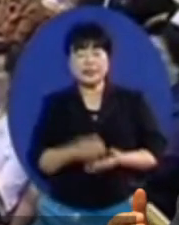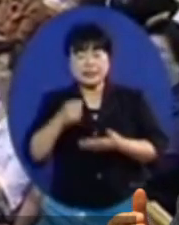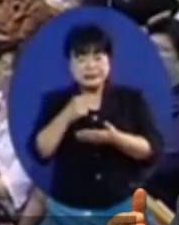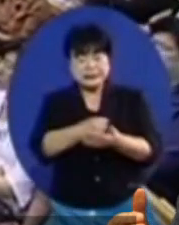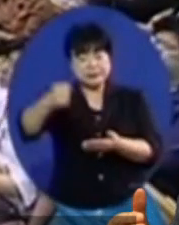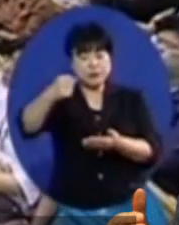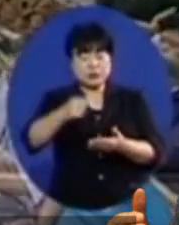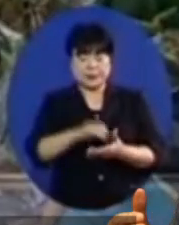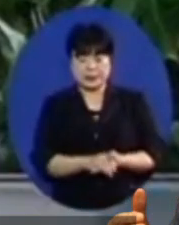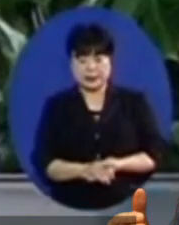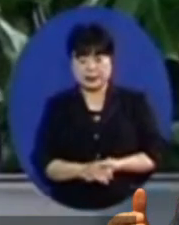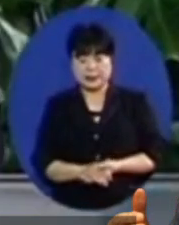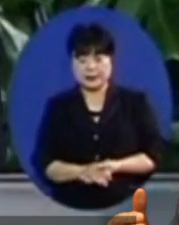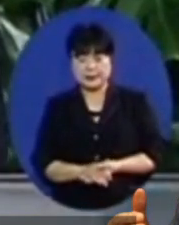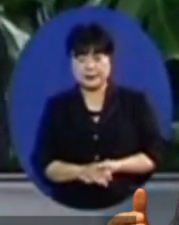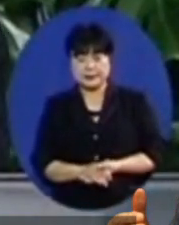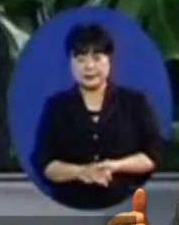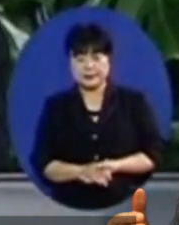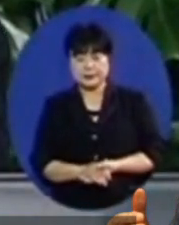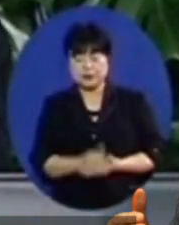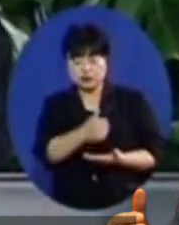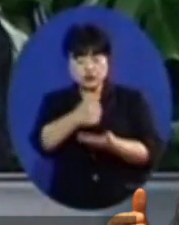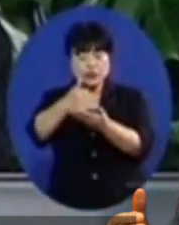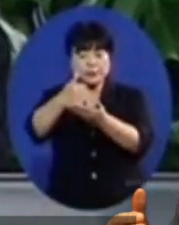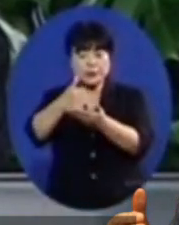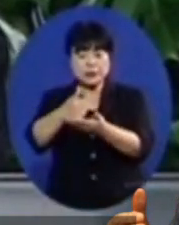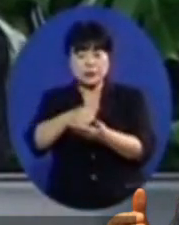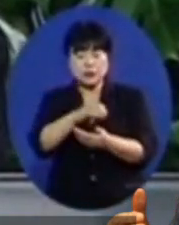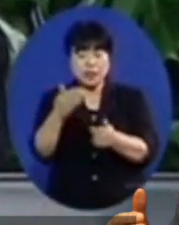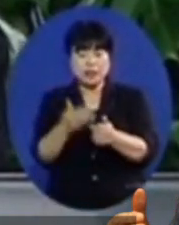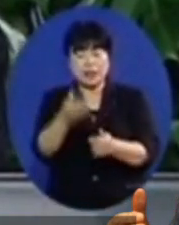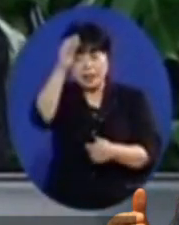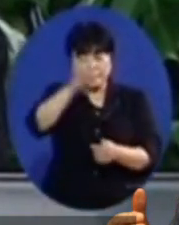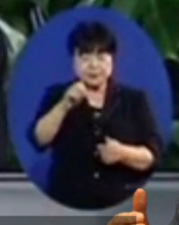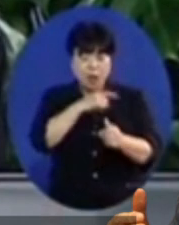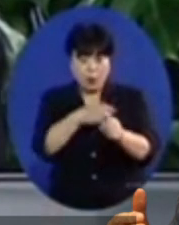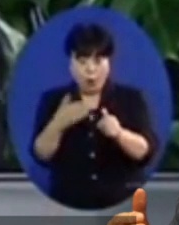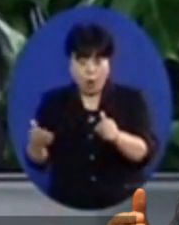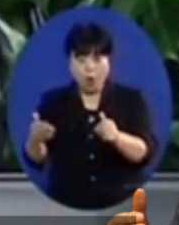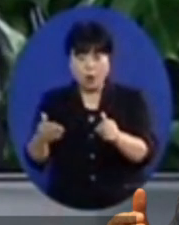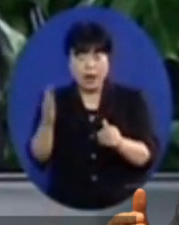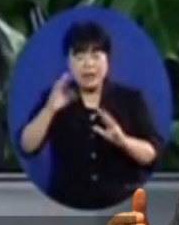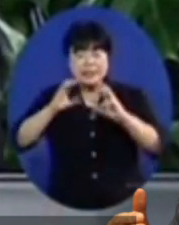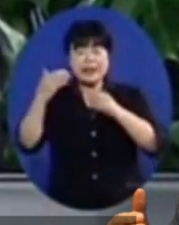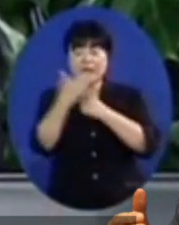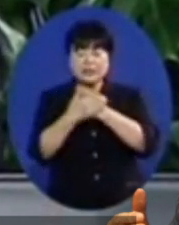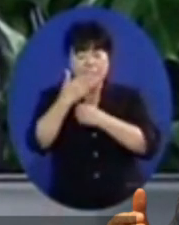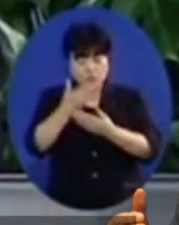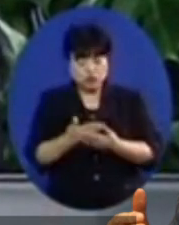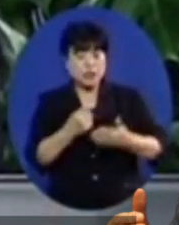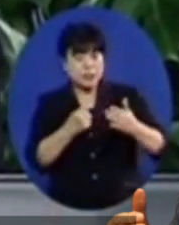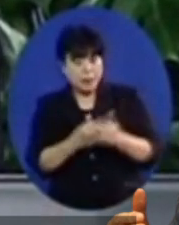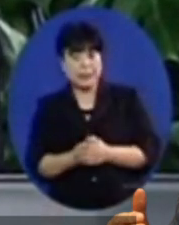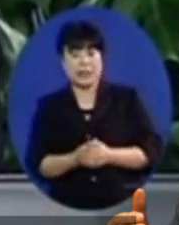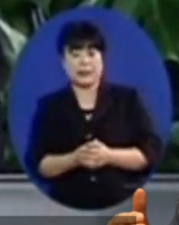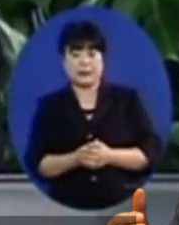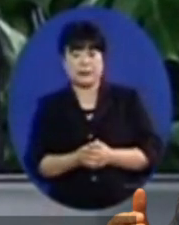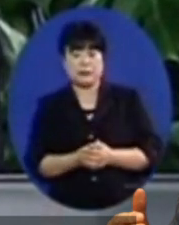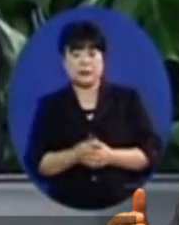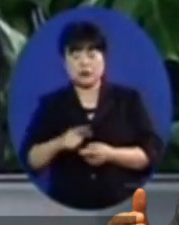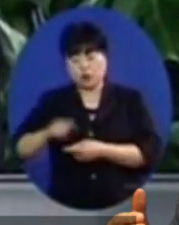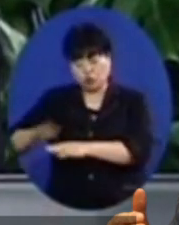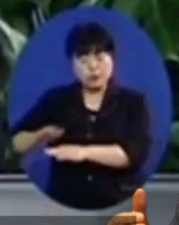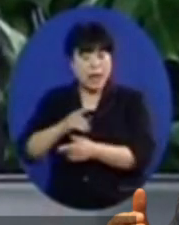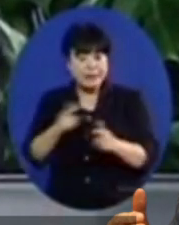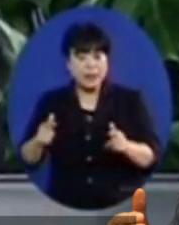침노해서 빼앗아야 돼요. 주님이 우리에게 십자가 보혈로 천국의 은혜를 주셨는데 그걸 내버려 놓으면 안